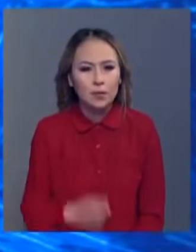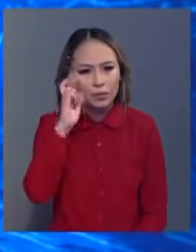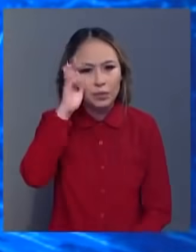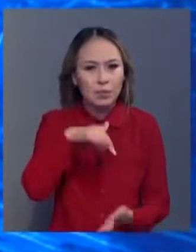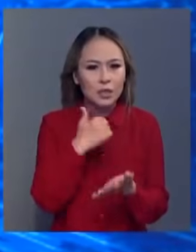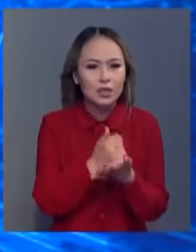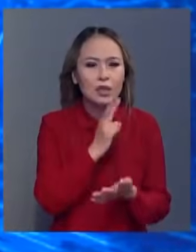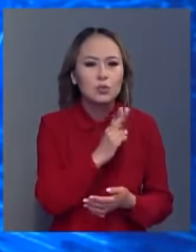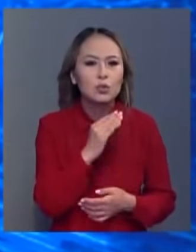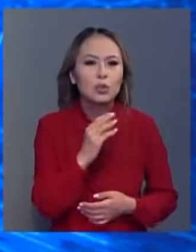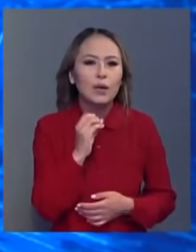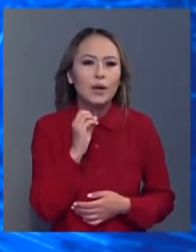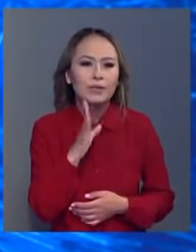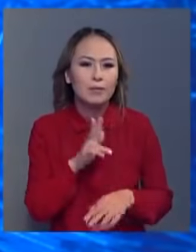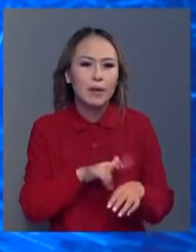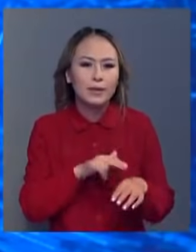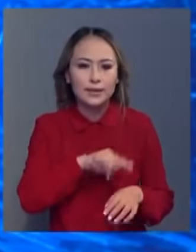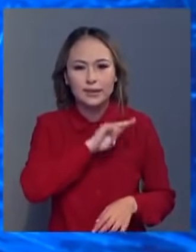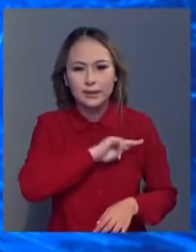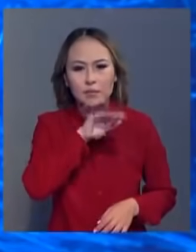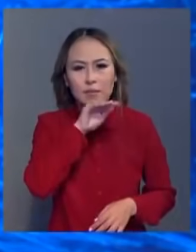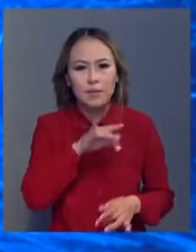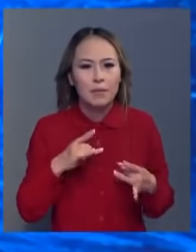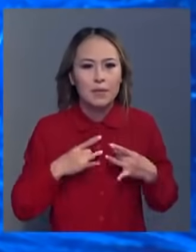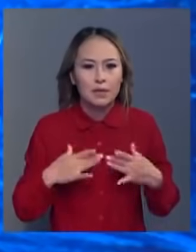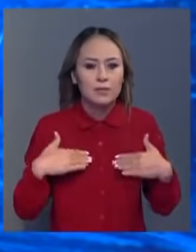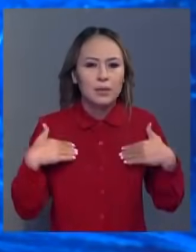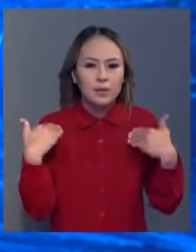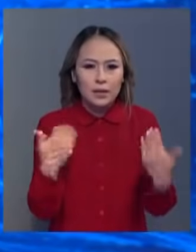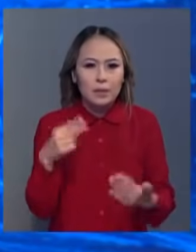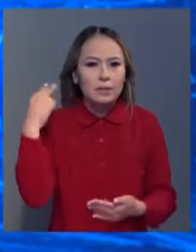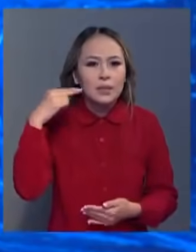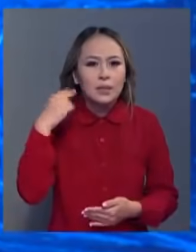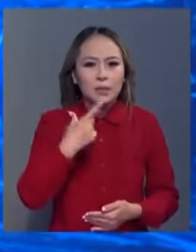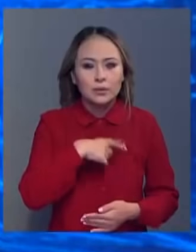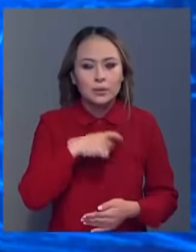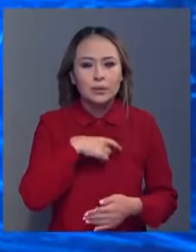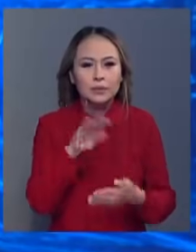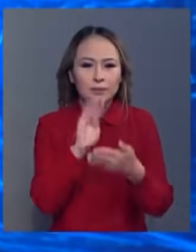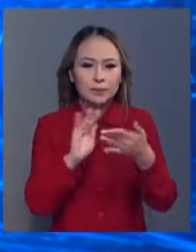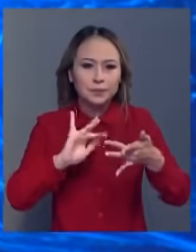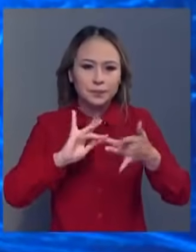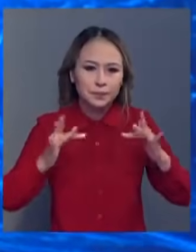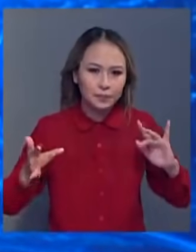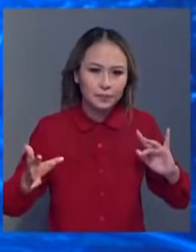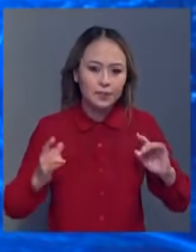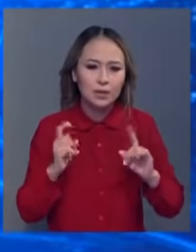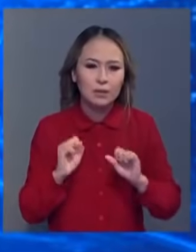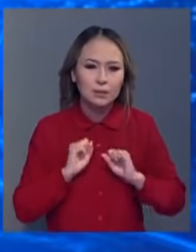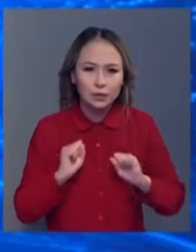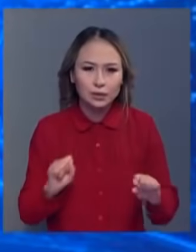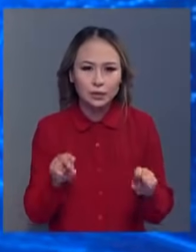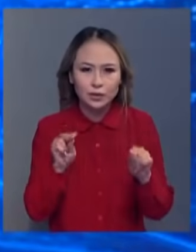Мемлекет басшысы Қасым Жомарт Тоқаев полиция қызметкерлерінің кәсіби мерекелерімен құттықтады. Президент өзінің твиттердегі